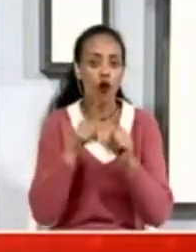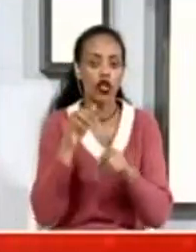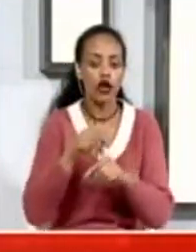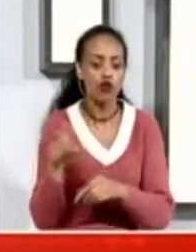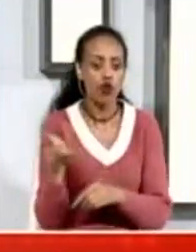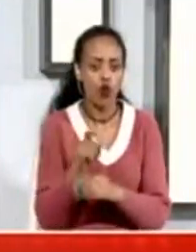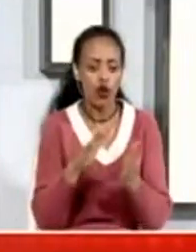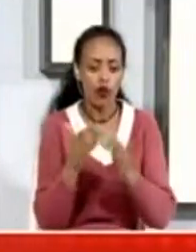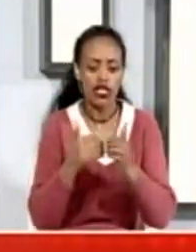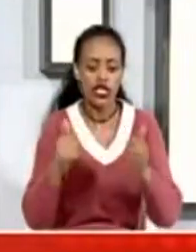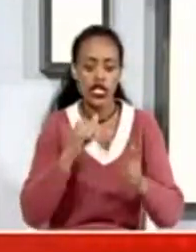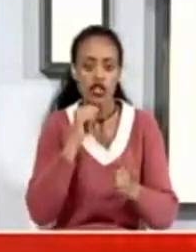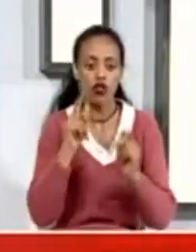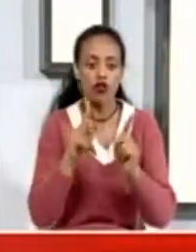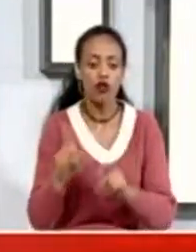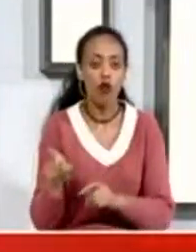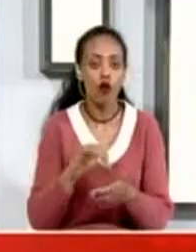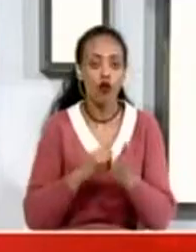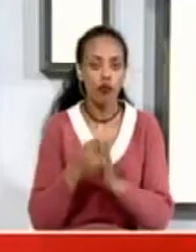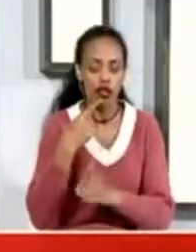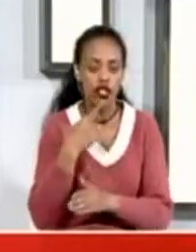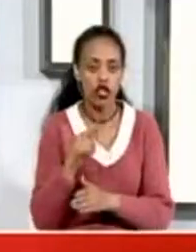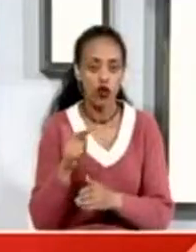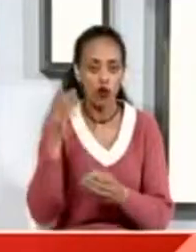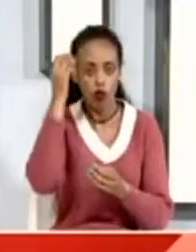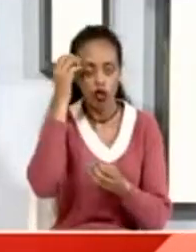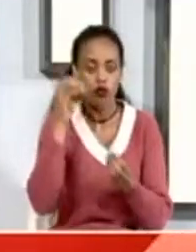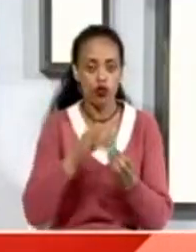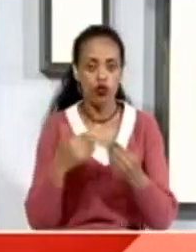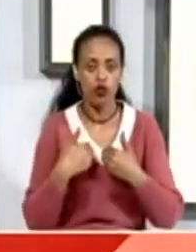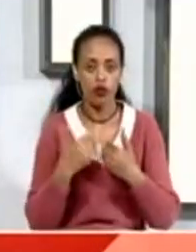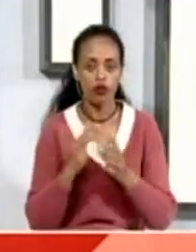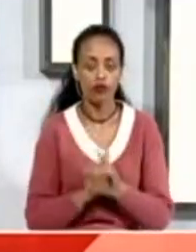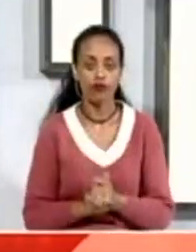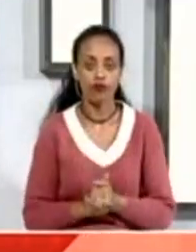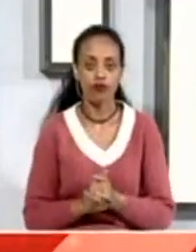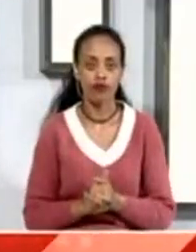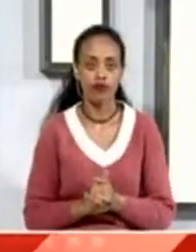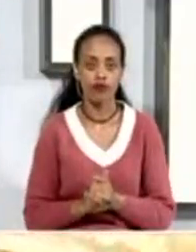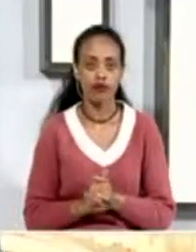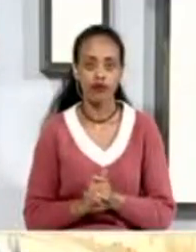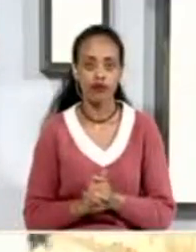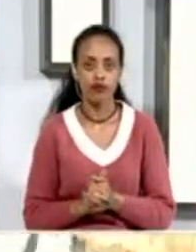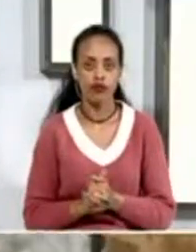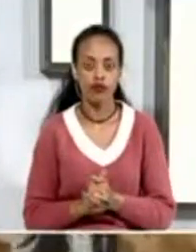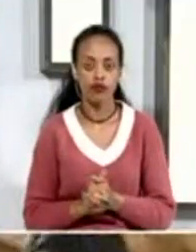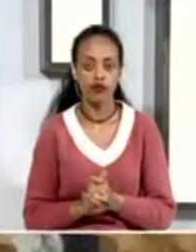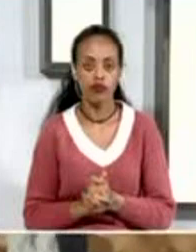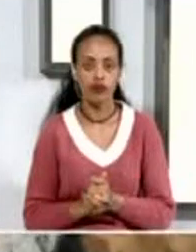ዝኾነ ህሞት ዘይነፃፀሉ ህዝብታት ከም ዝኾኑ ድማ ተዛሪቦም ወልደ ምረት ገዛኢ ተወሳኺ ሒዙ ኣሎ።